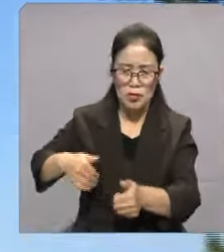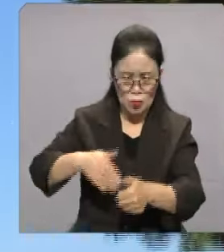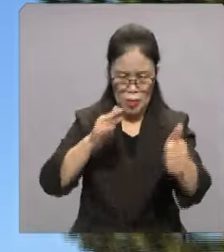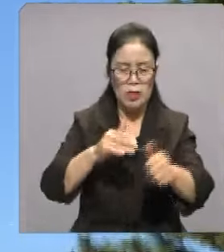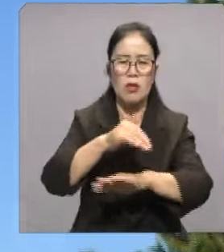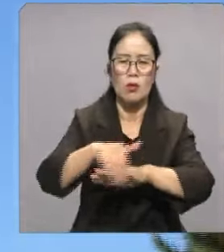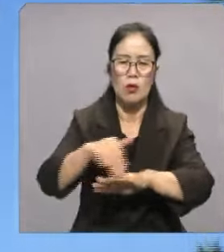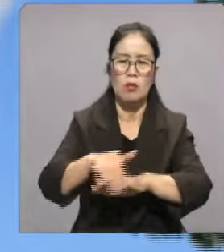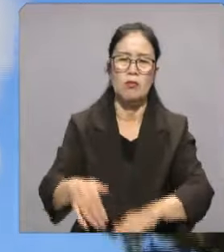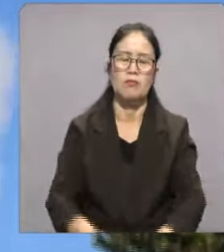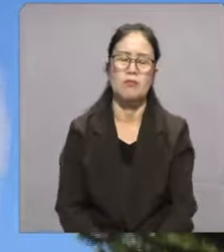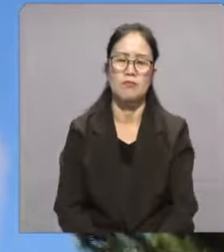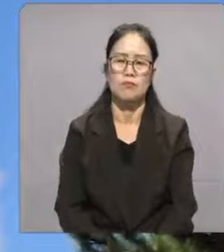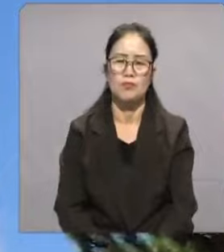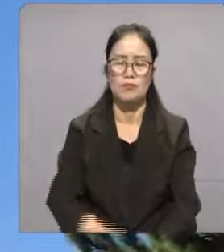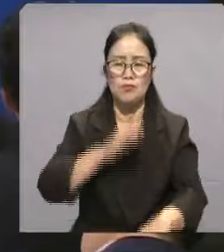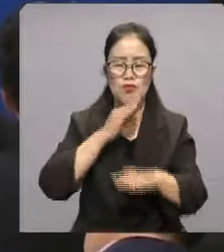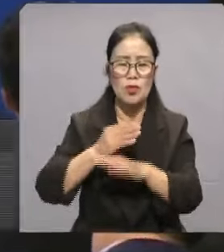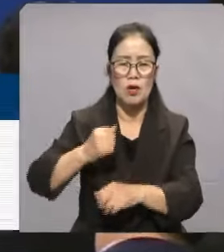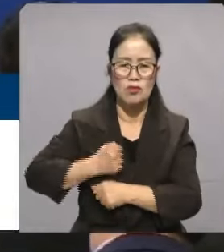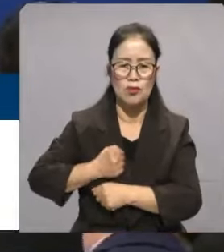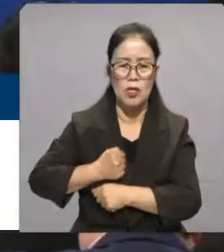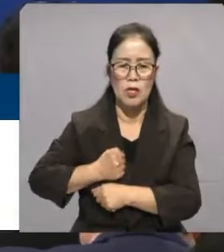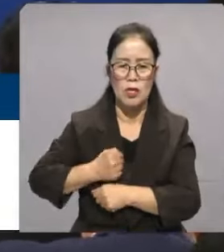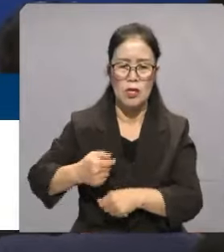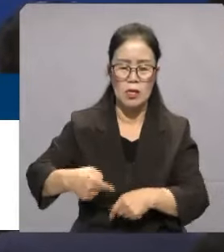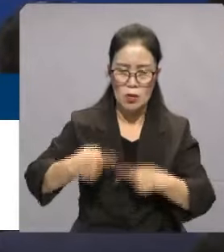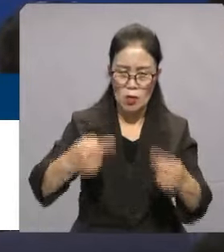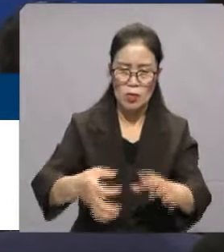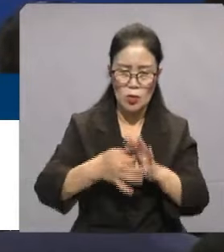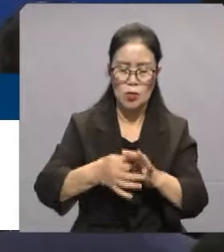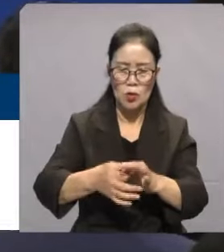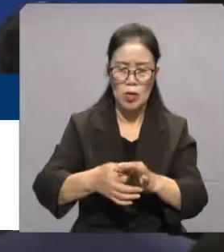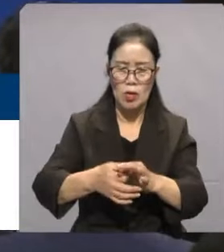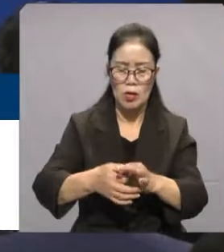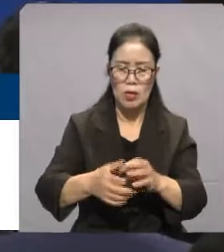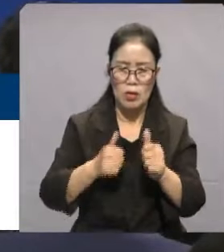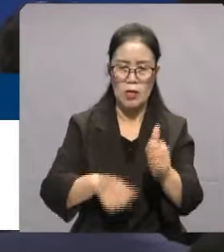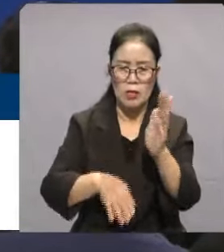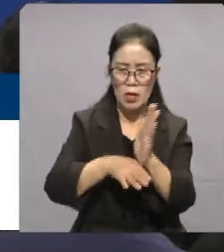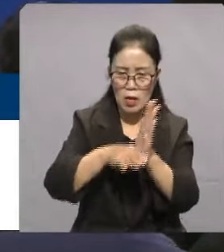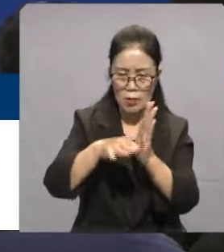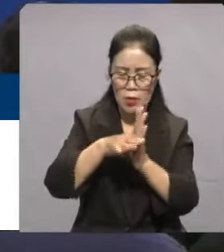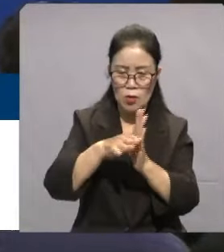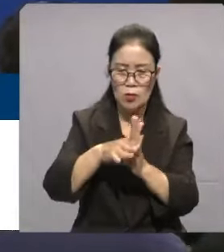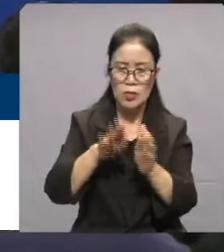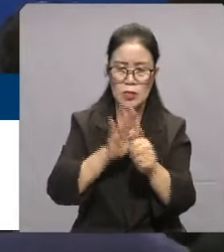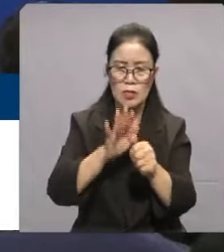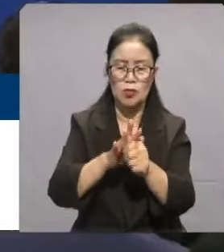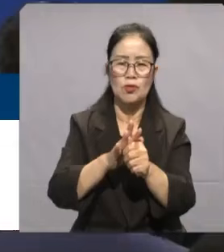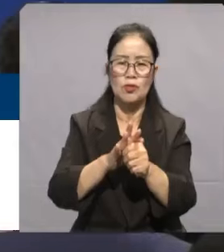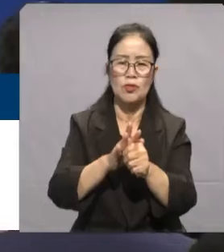겁니다. 북한군의 관여 정도에 따라서 단계별로 우리가